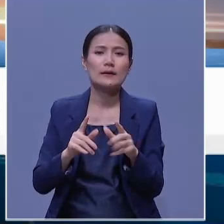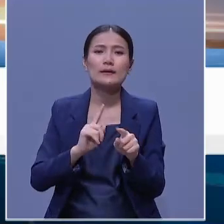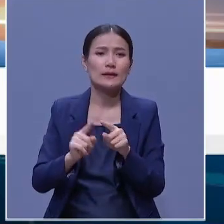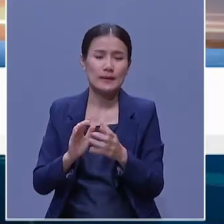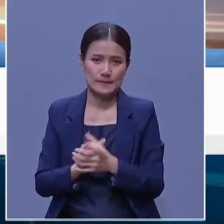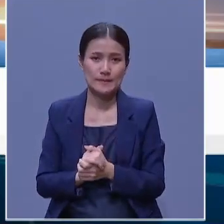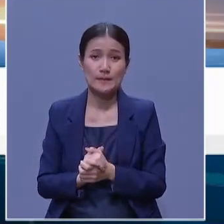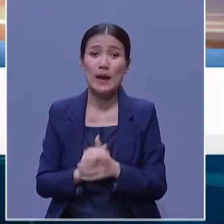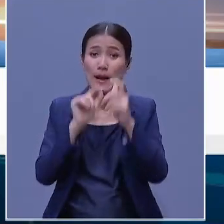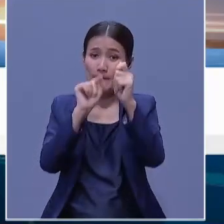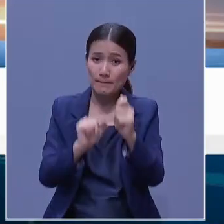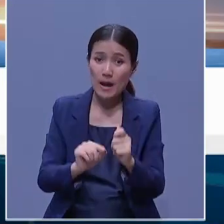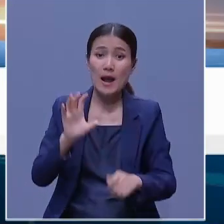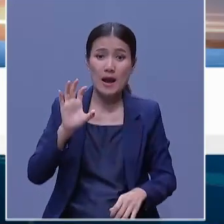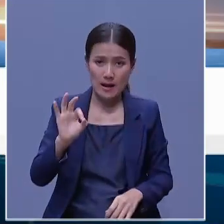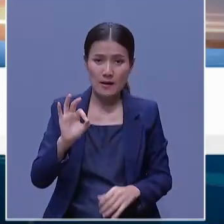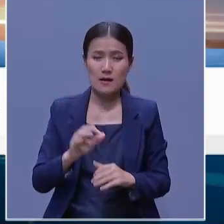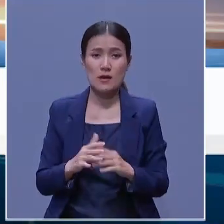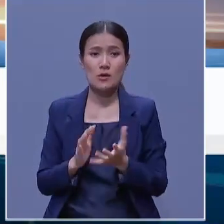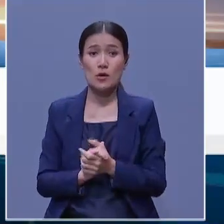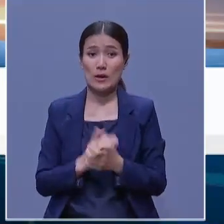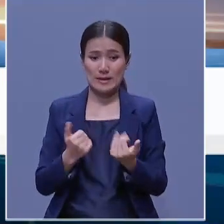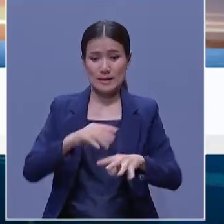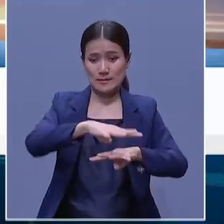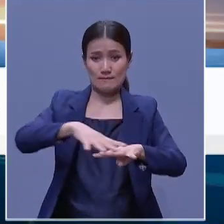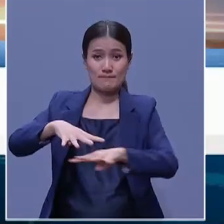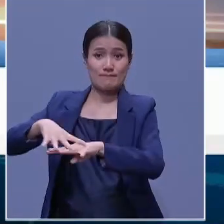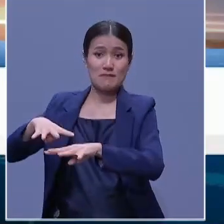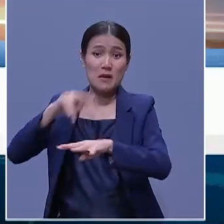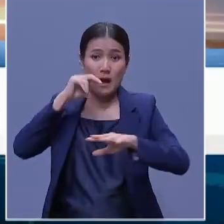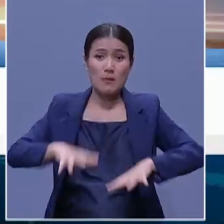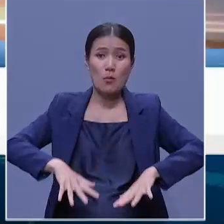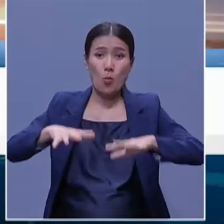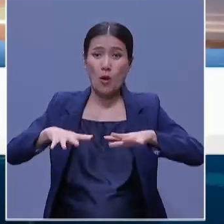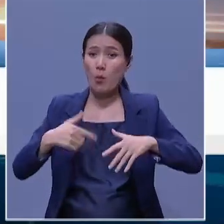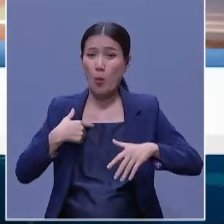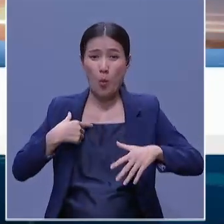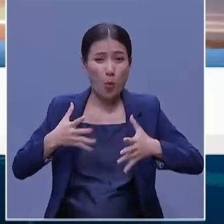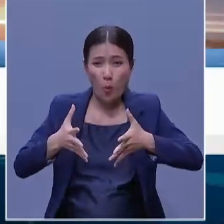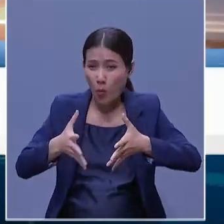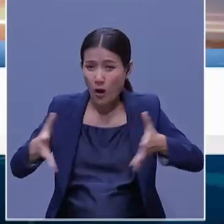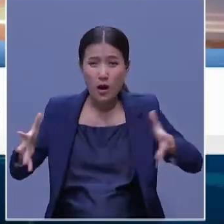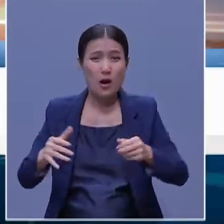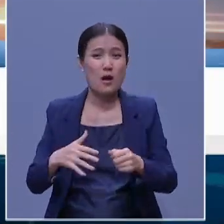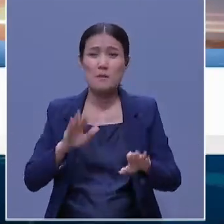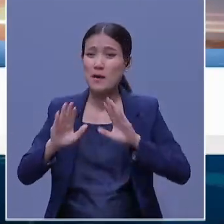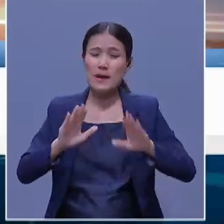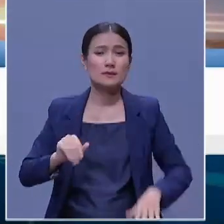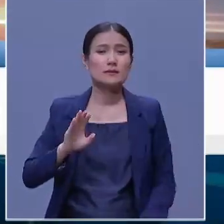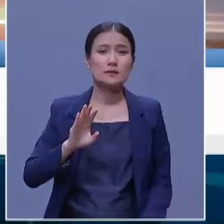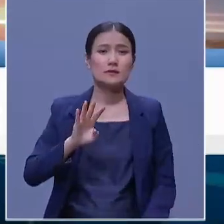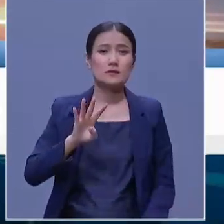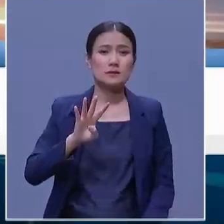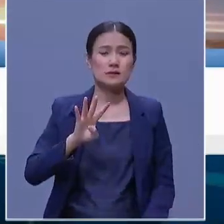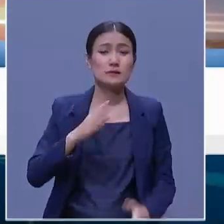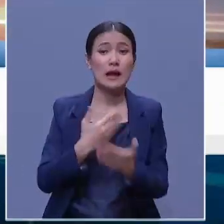เภอเนินสง่าพื้นที่การเกษตรได้รับความเสียหายนี่พิษเป็นมูลค่ามากกว่า468